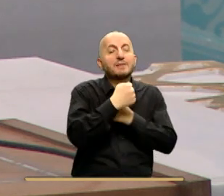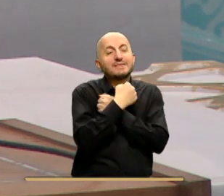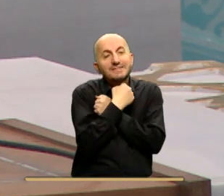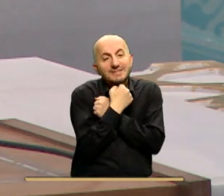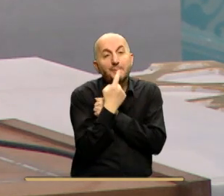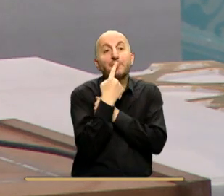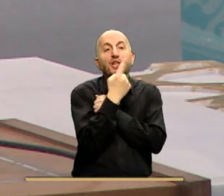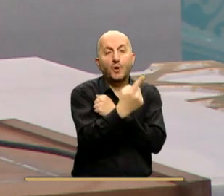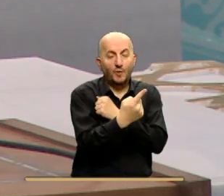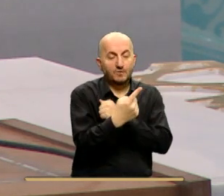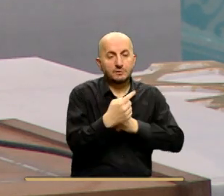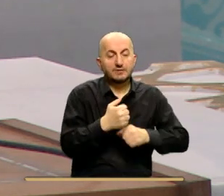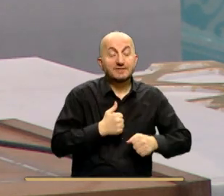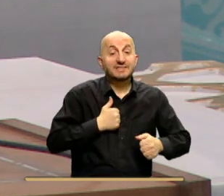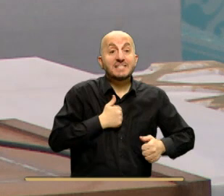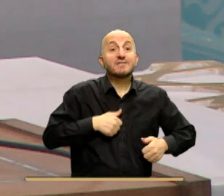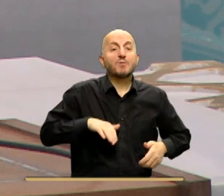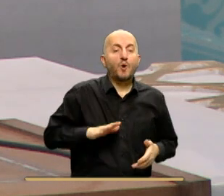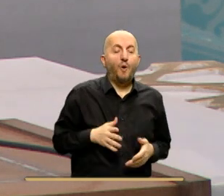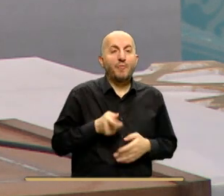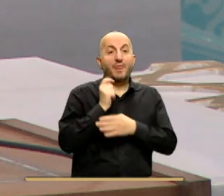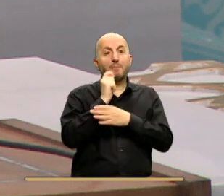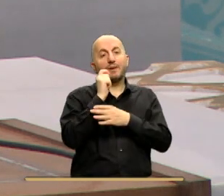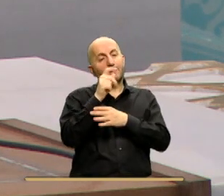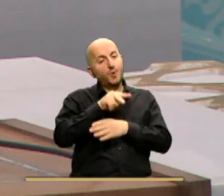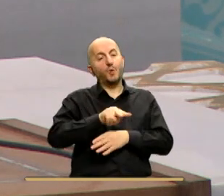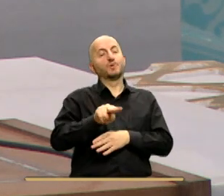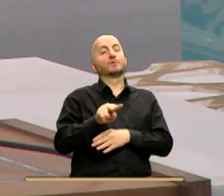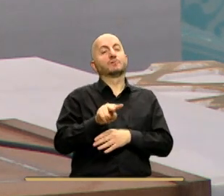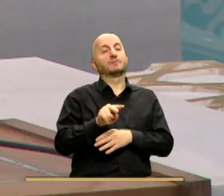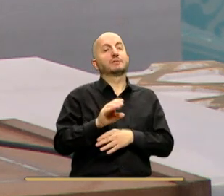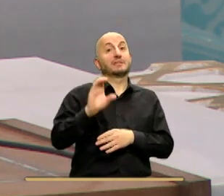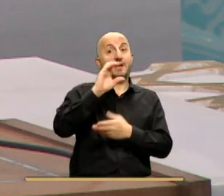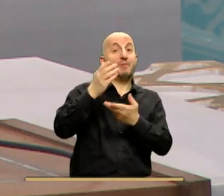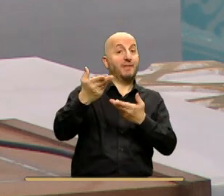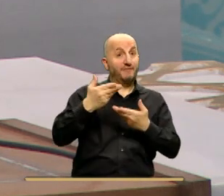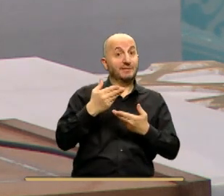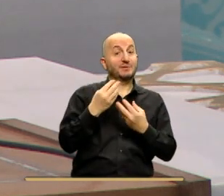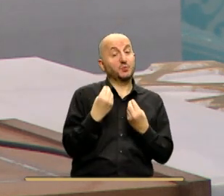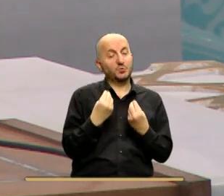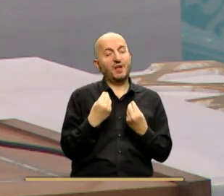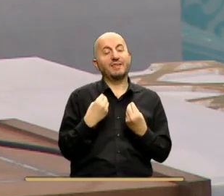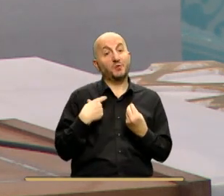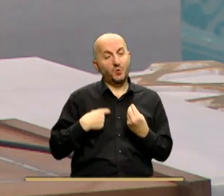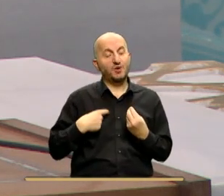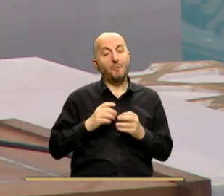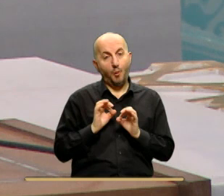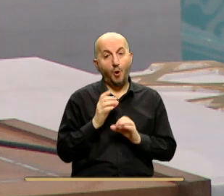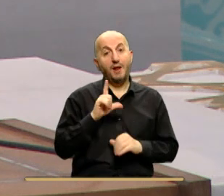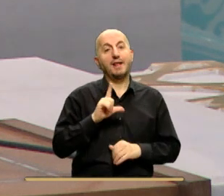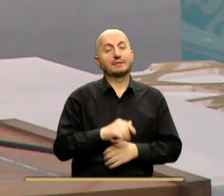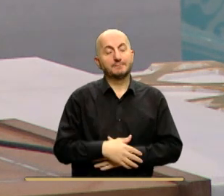diyor. İşte tebliğdeki metot, Hakk'a davetin özelliği, güzelliği değerli kardeşlerim böyle